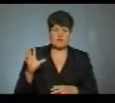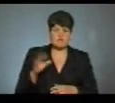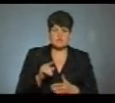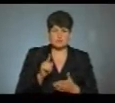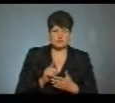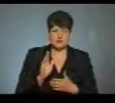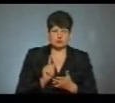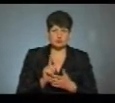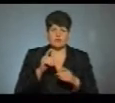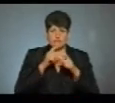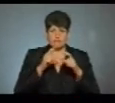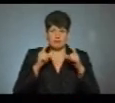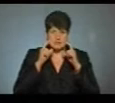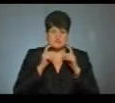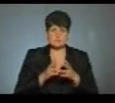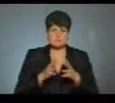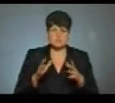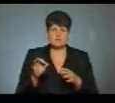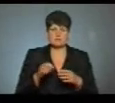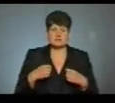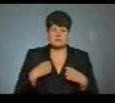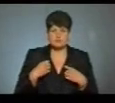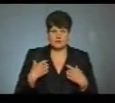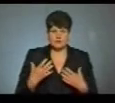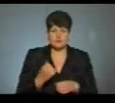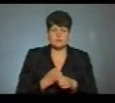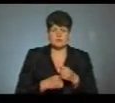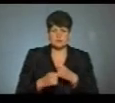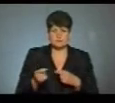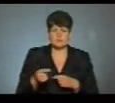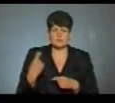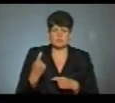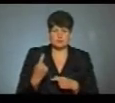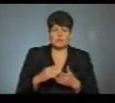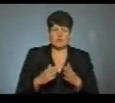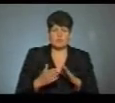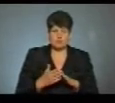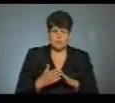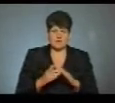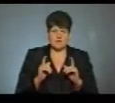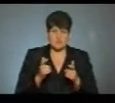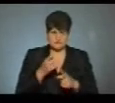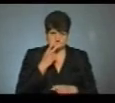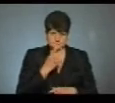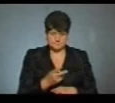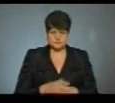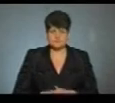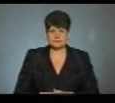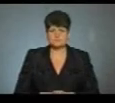повинні бути в масках. Більше про святкування Великодня на Тернопільщині в умовах карантину дивіться в сюжеті.